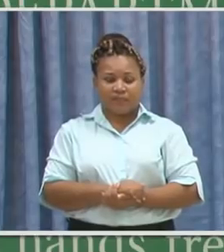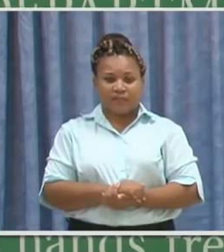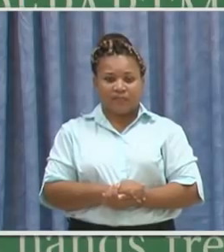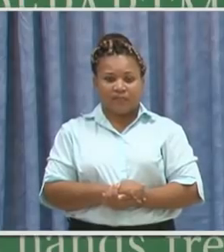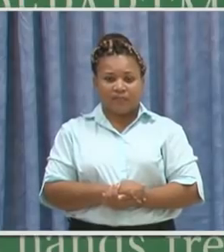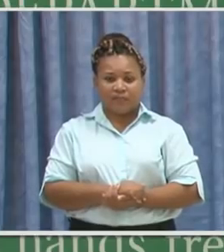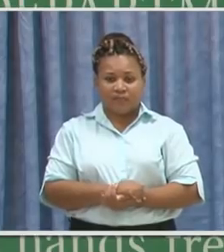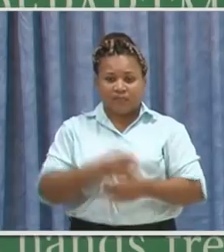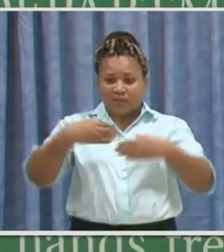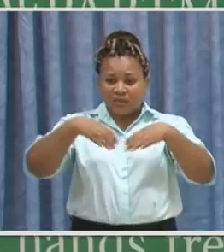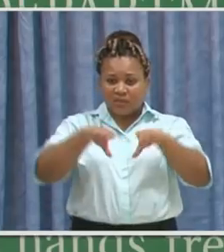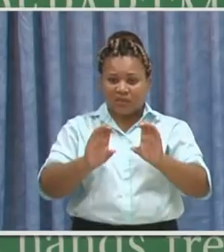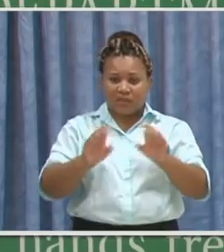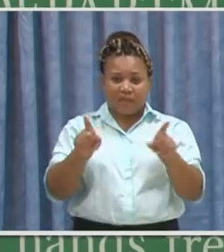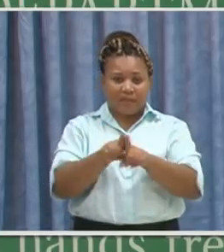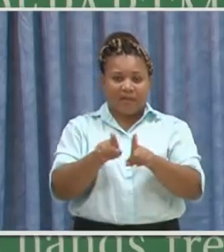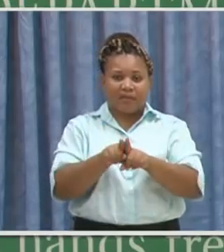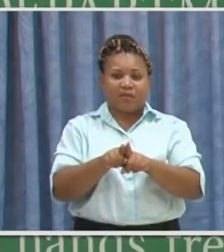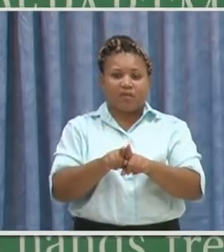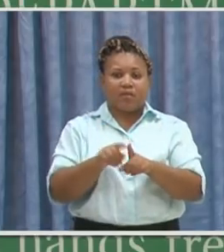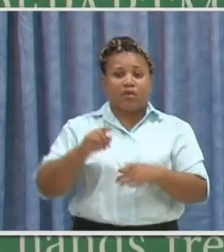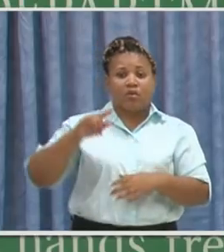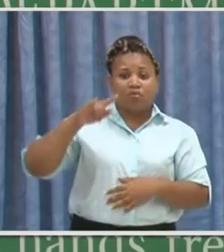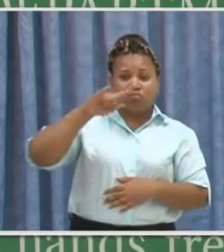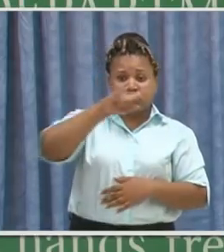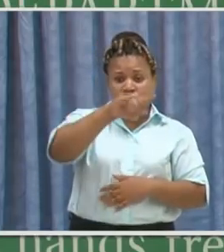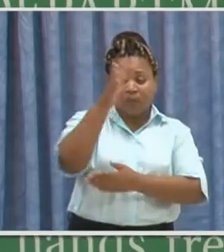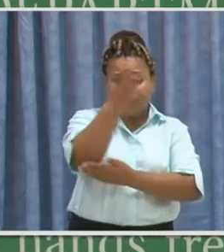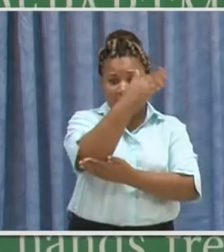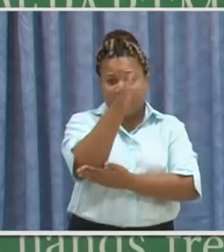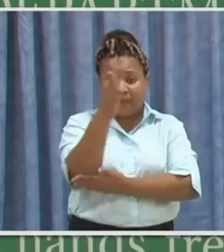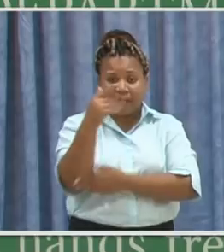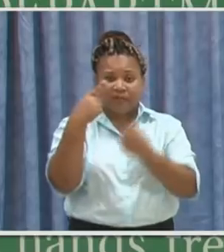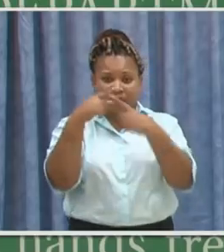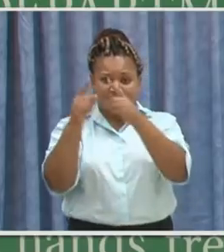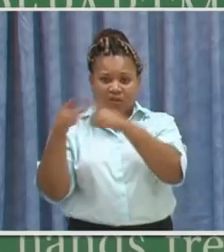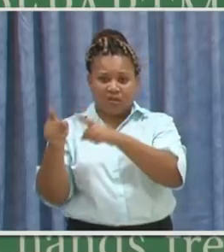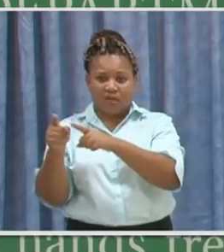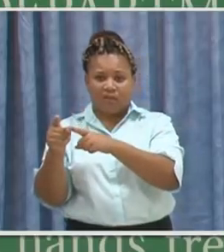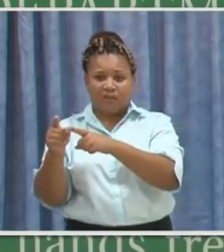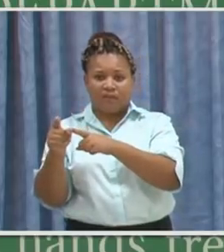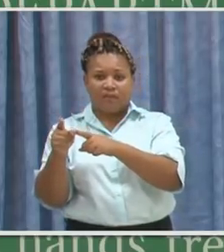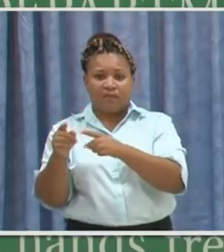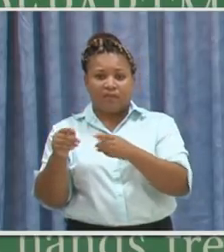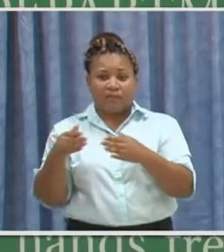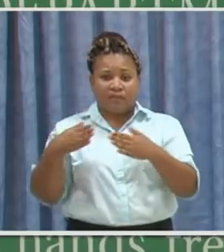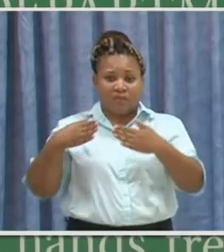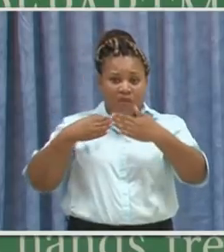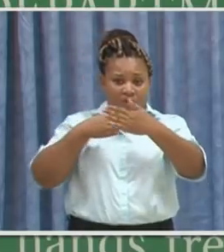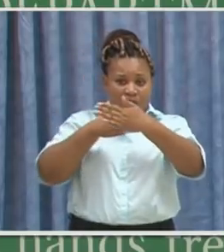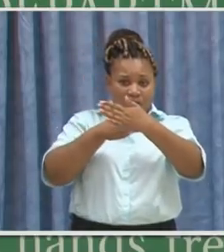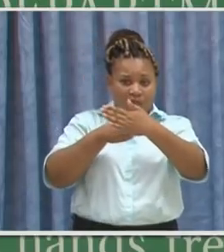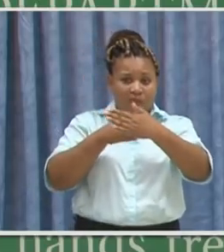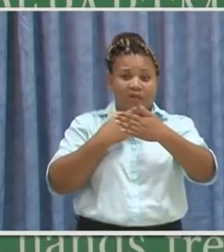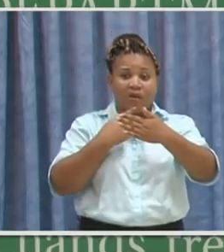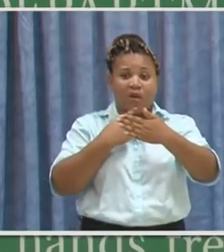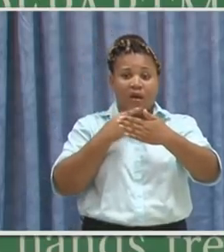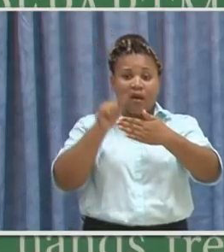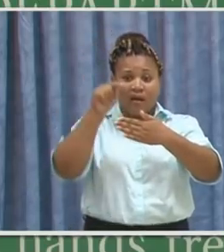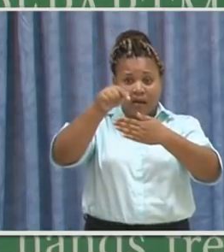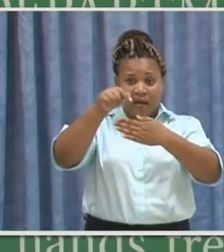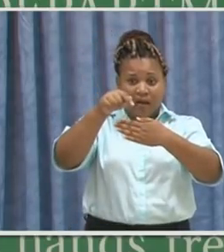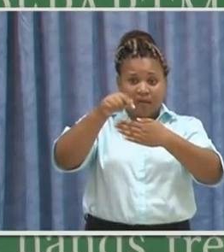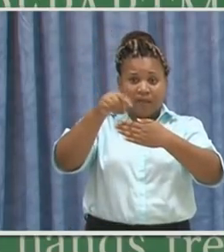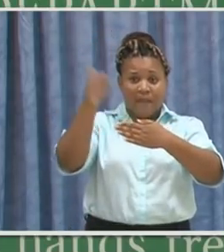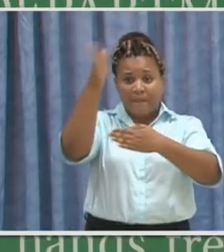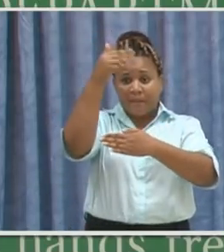pour d'autres pays. Et ici, c'est mon connaissance, nous avons voyagé, nous mettre conditions. Si vous insistez ou les voyager, même